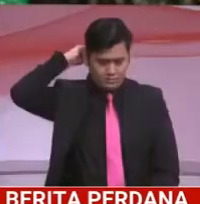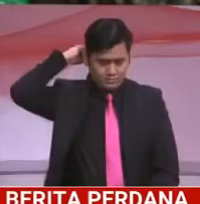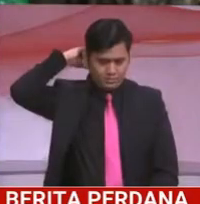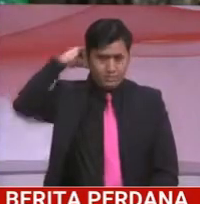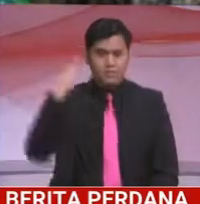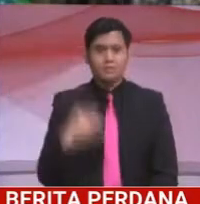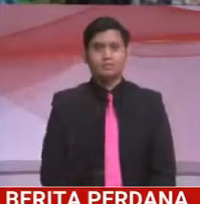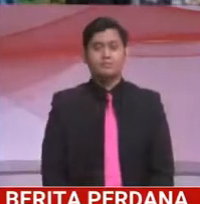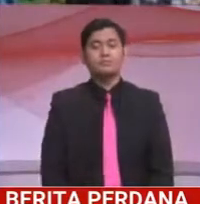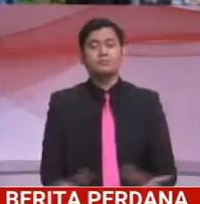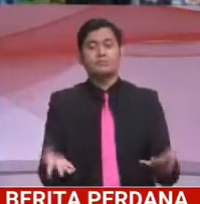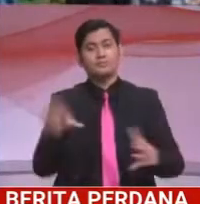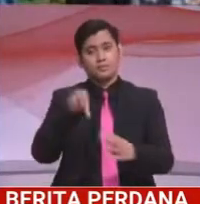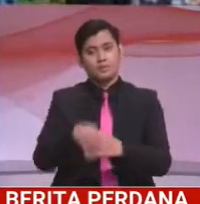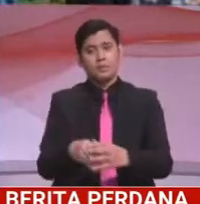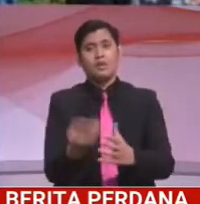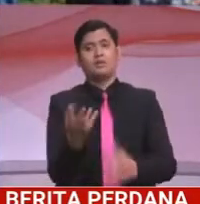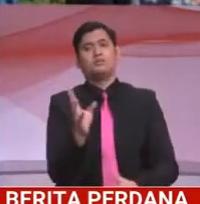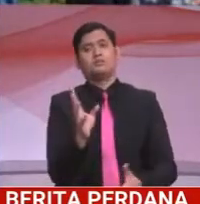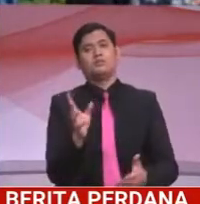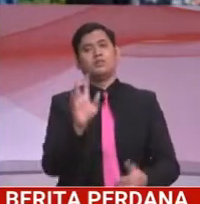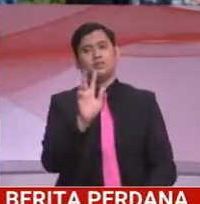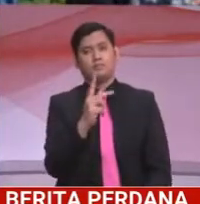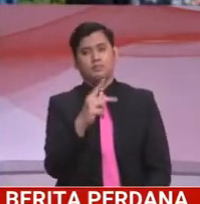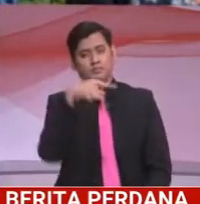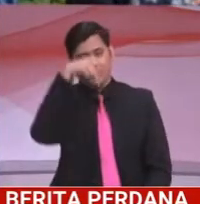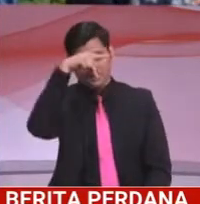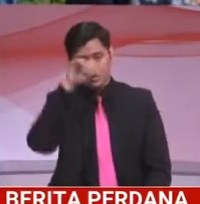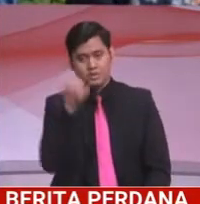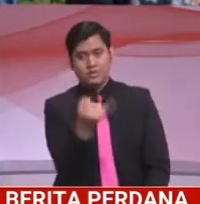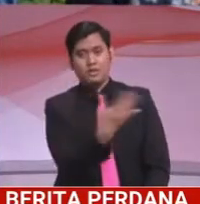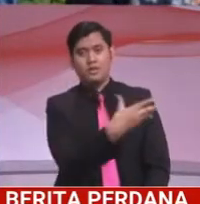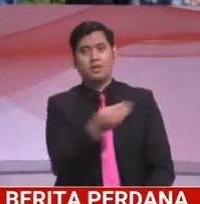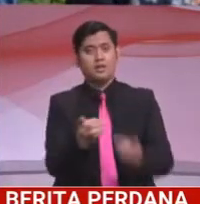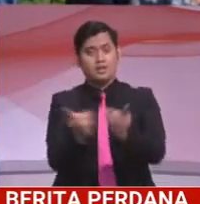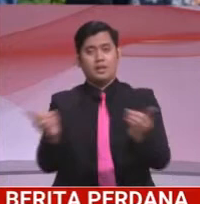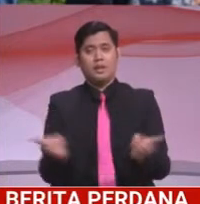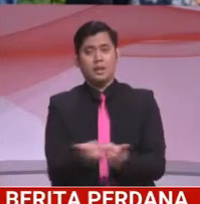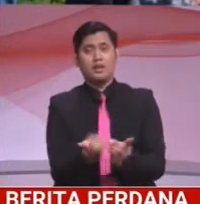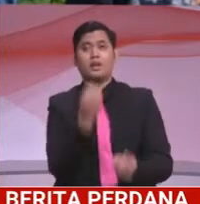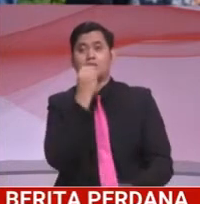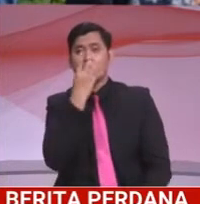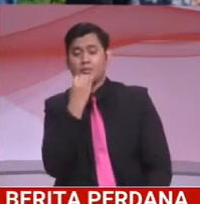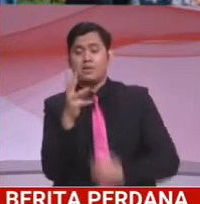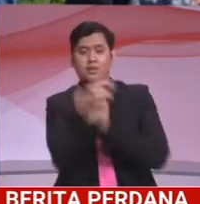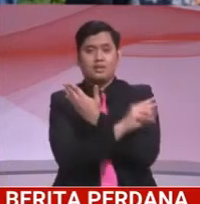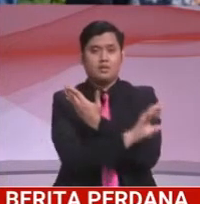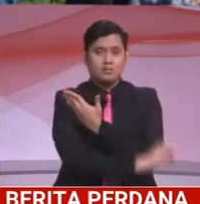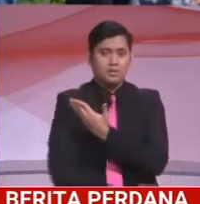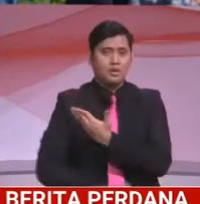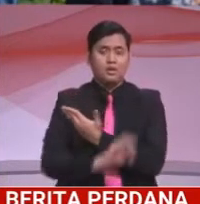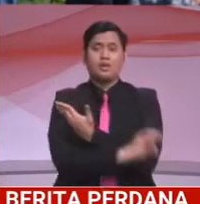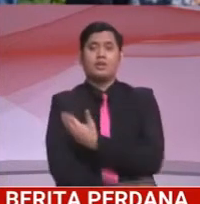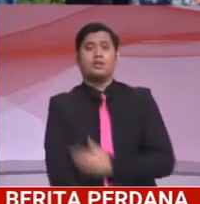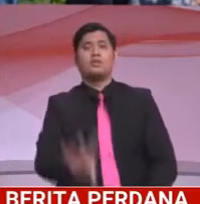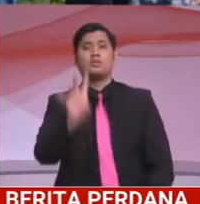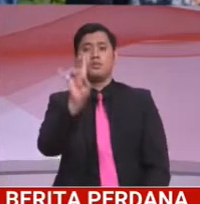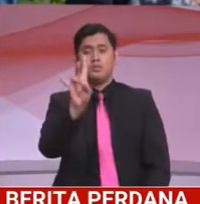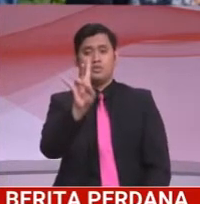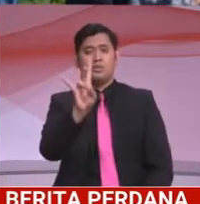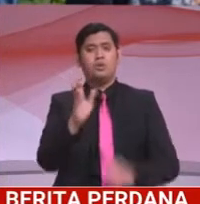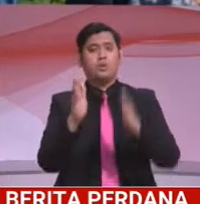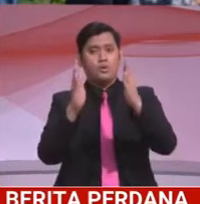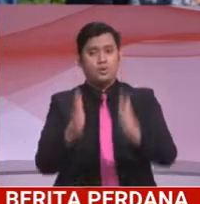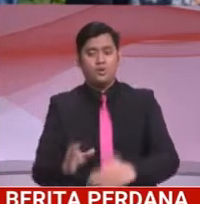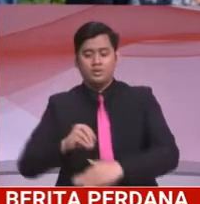flash segading melibatkan wilayah Persekutuan Putrajaya dan daerah Seremban di negeri sembilan dengan 7kytti